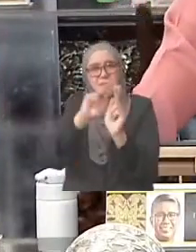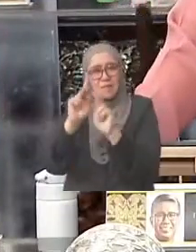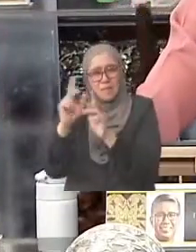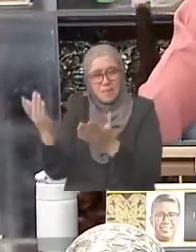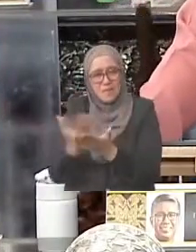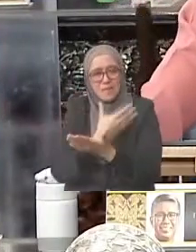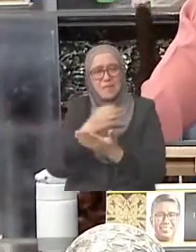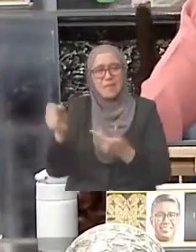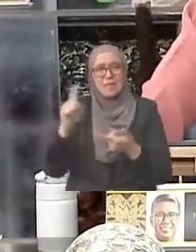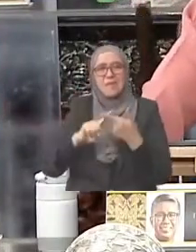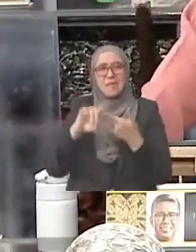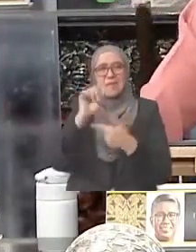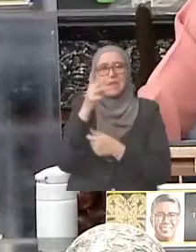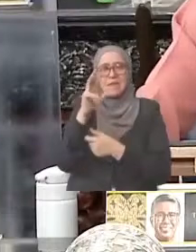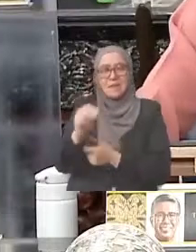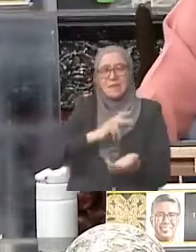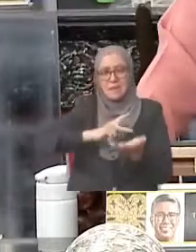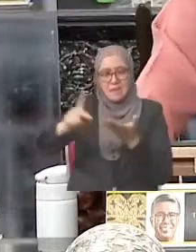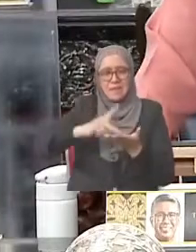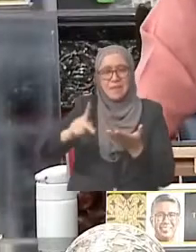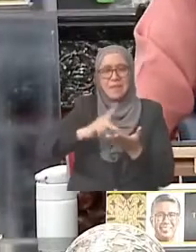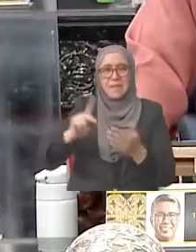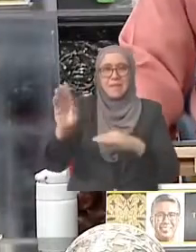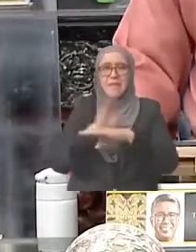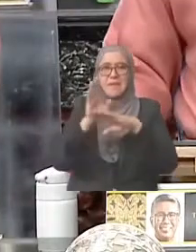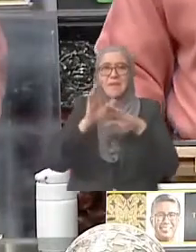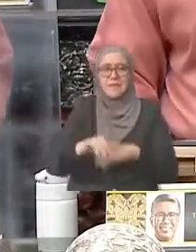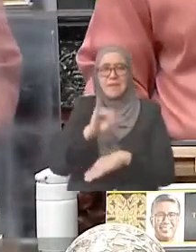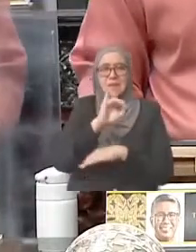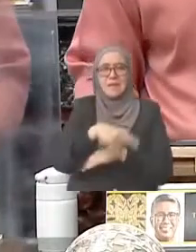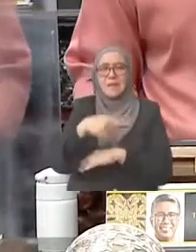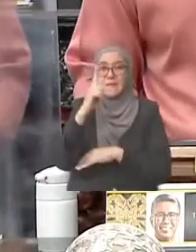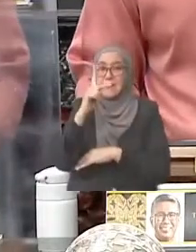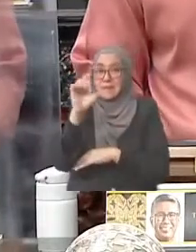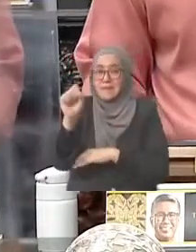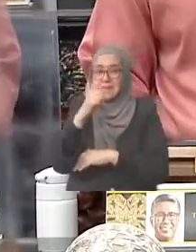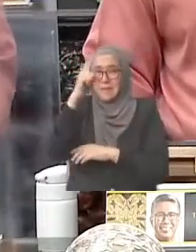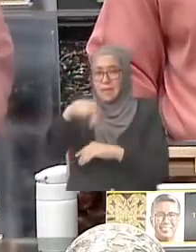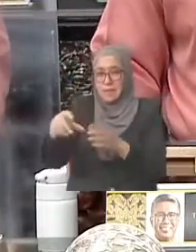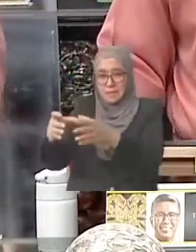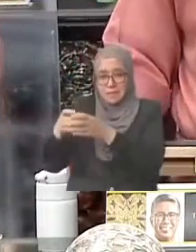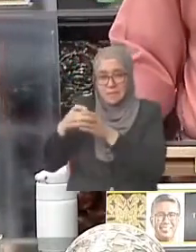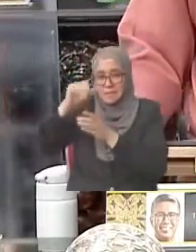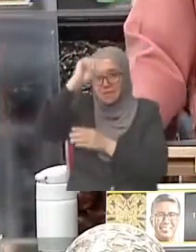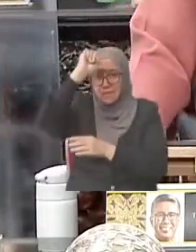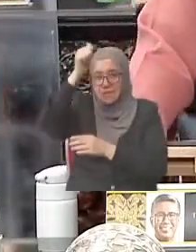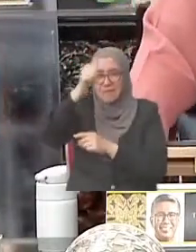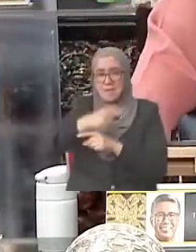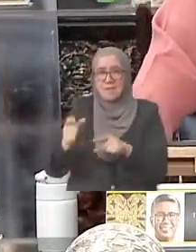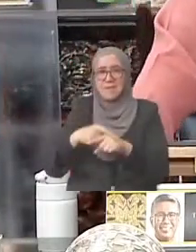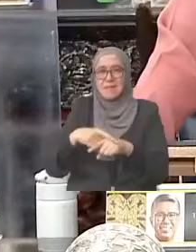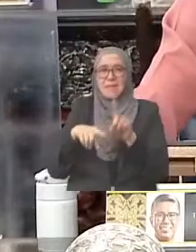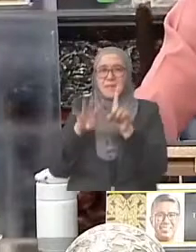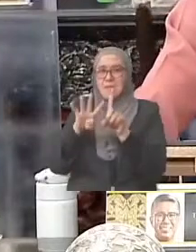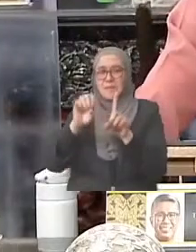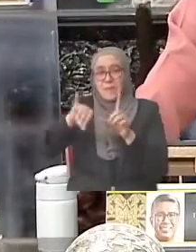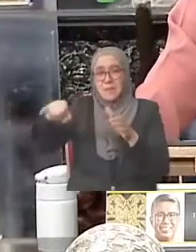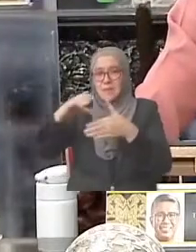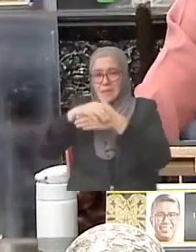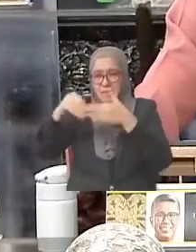baru dan skim pembiayaan usaha on pics bagi kaum India Club sebanyak 145000000 tinggi disediakan